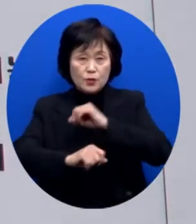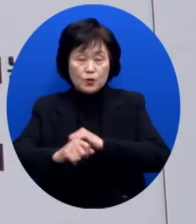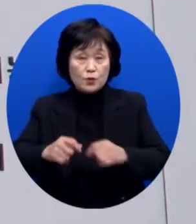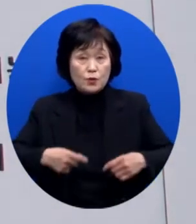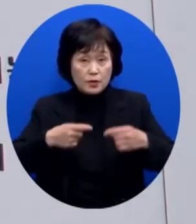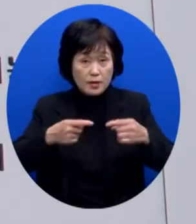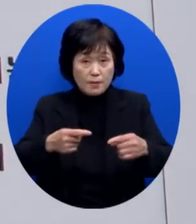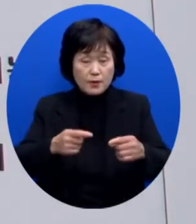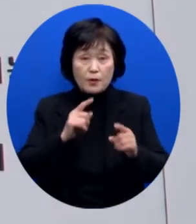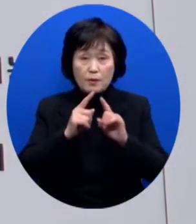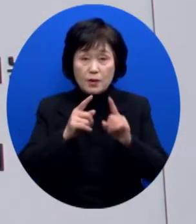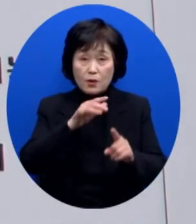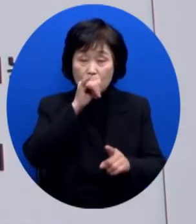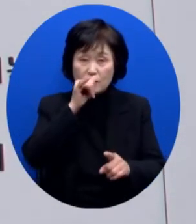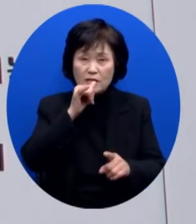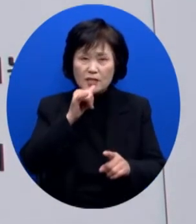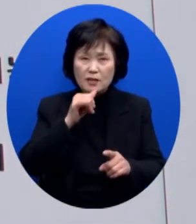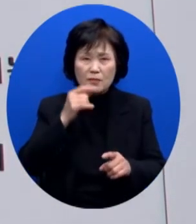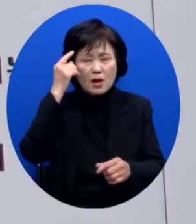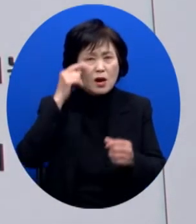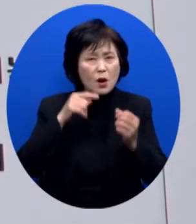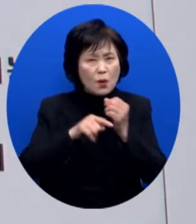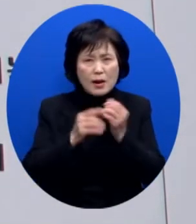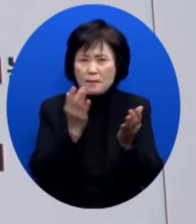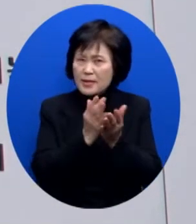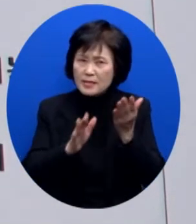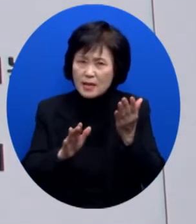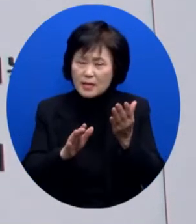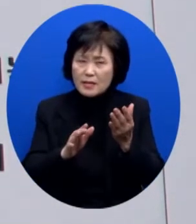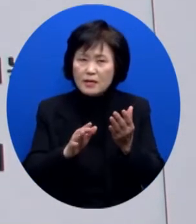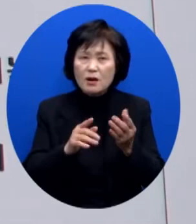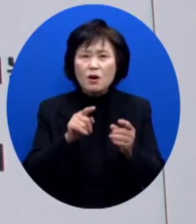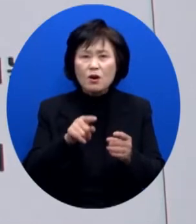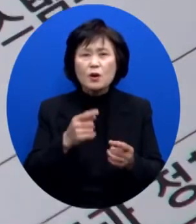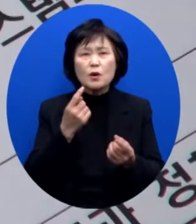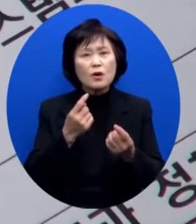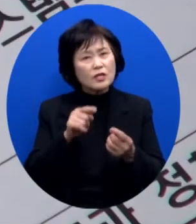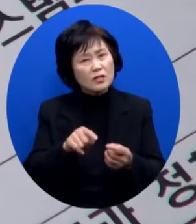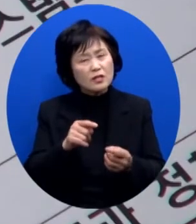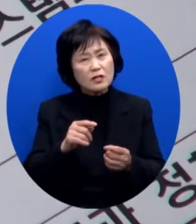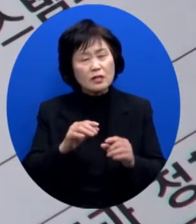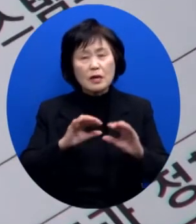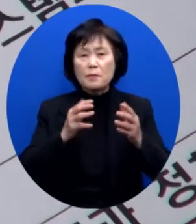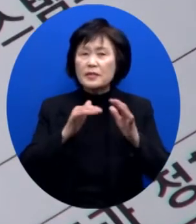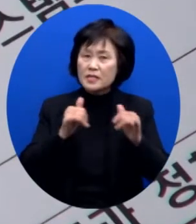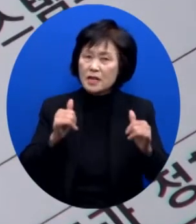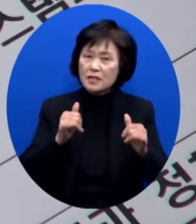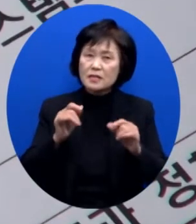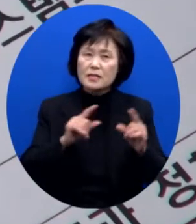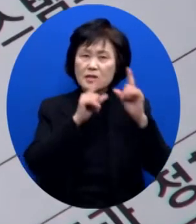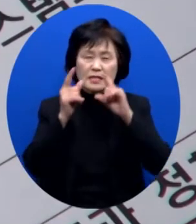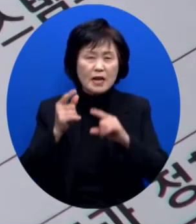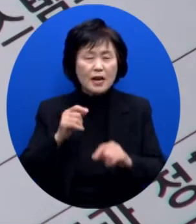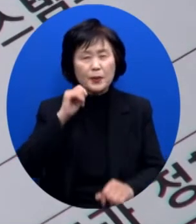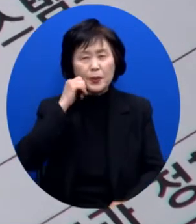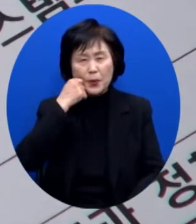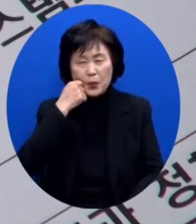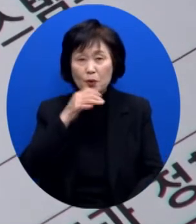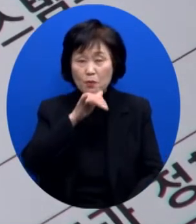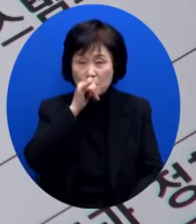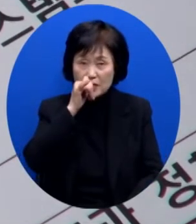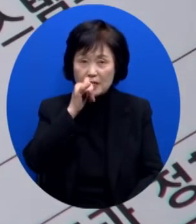이 비과학적 이모 천편일률적인 방역 규제는 인생 경제 붕괴 국민 저항과 같은 부작용을 낳았다 고